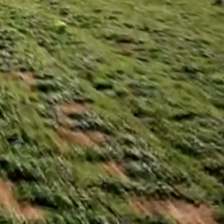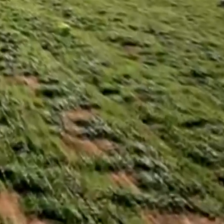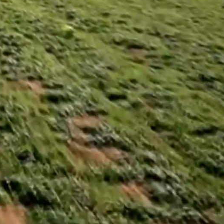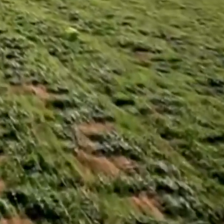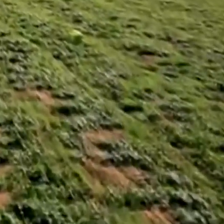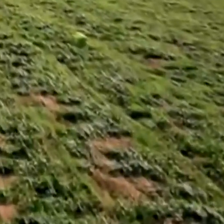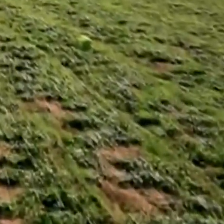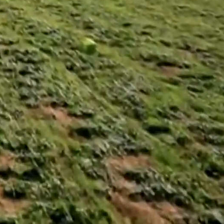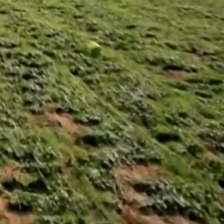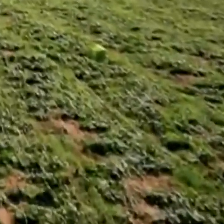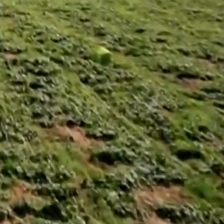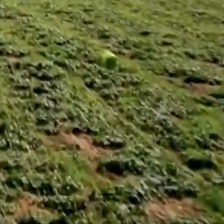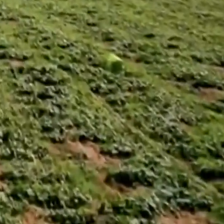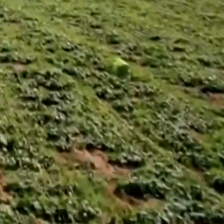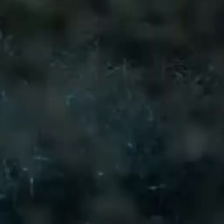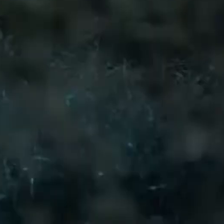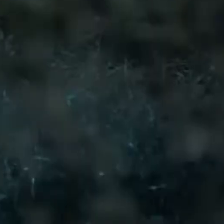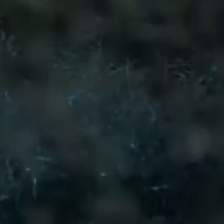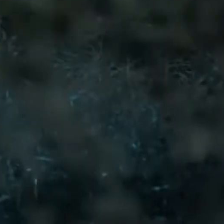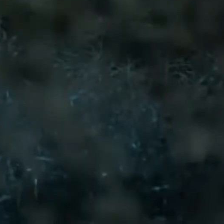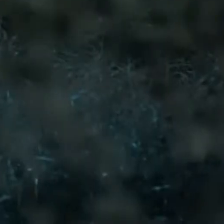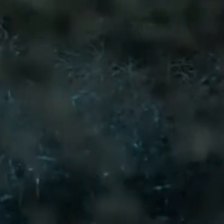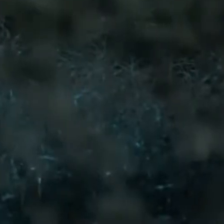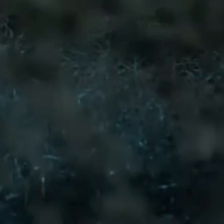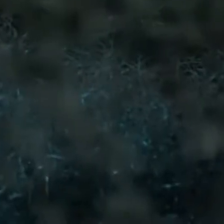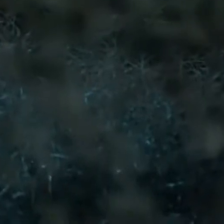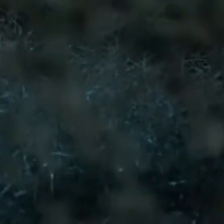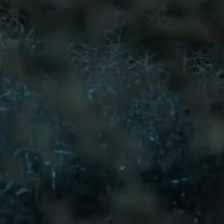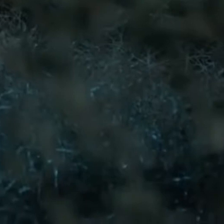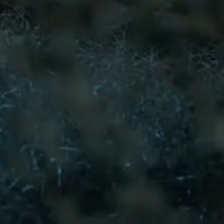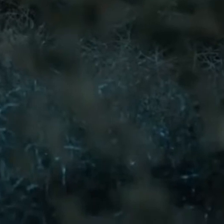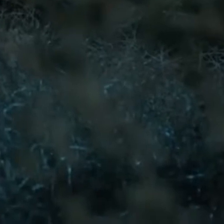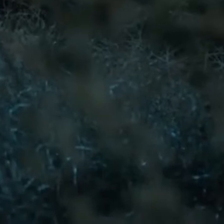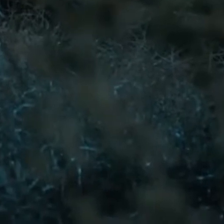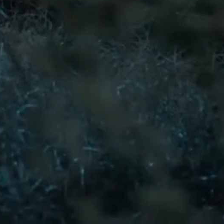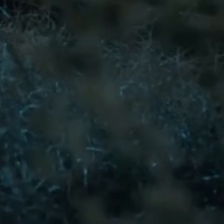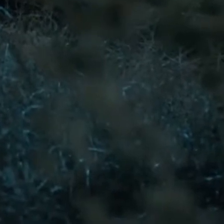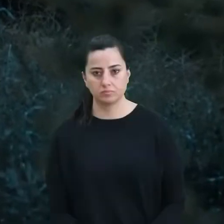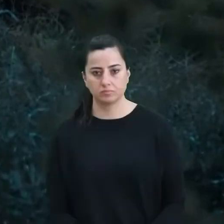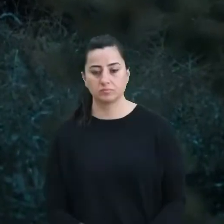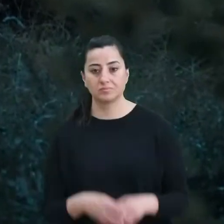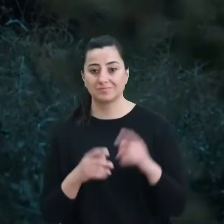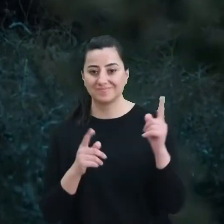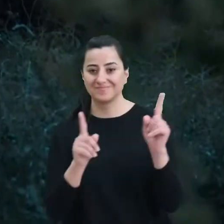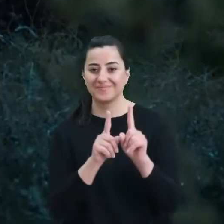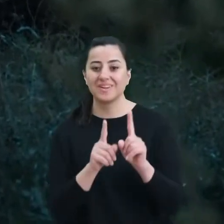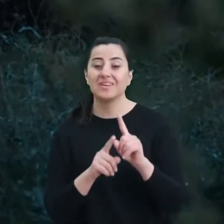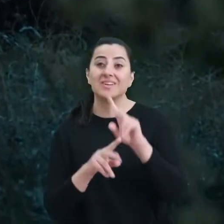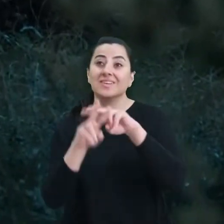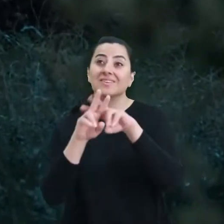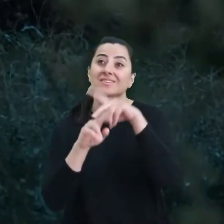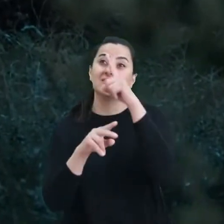Tarlada çalışan insanlar üzerinde yeşil deniz yazdı. 5. bölüm özeti. Sedef ormanda bakınarak ilerliyor. Şunun adı çoban yıldızıdın